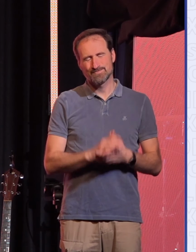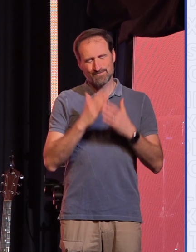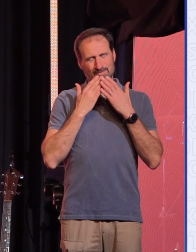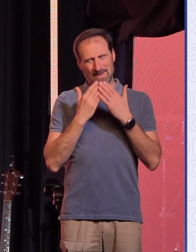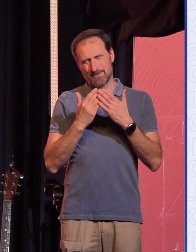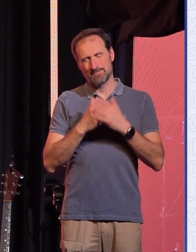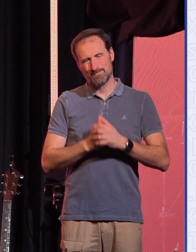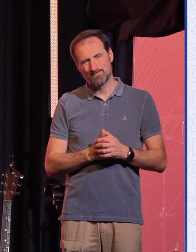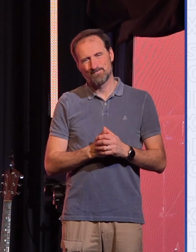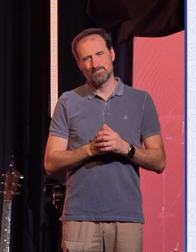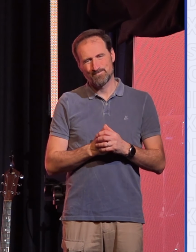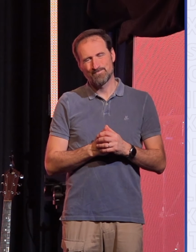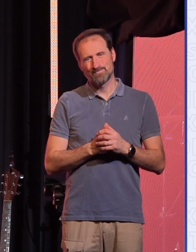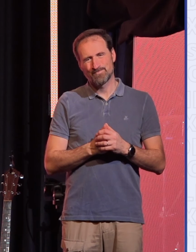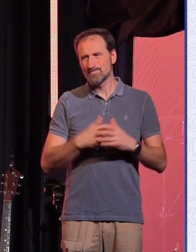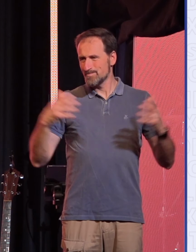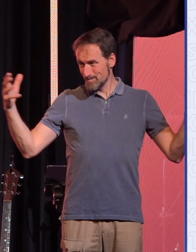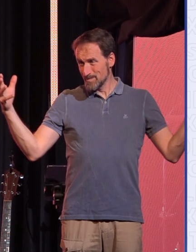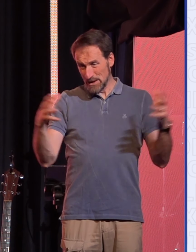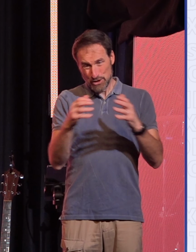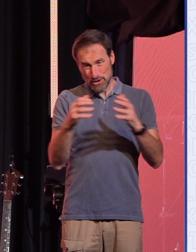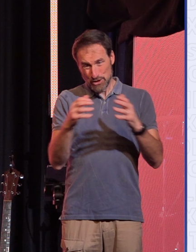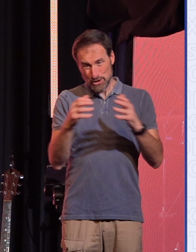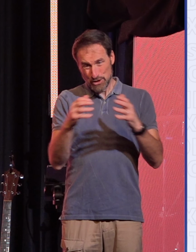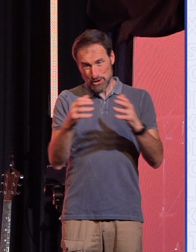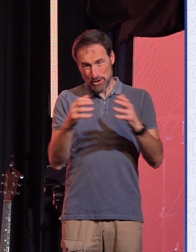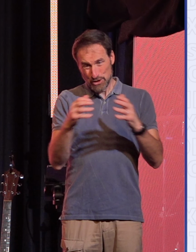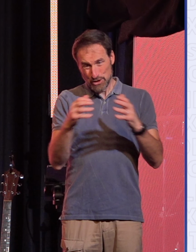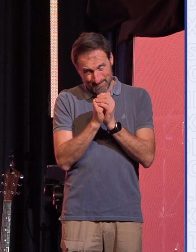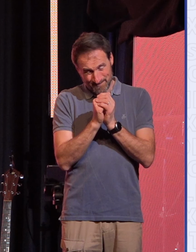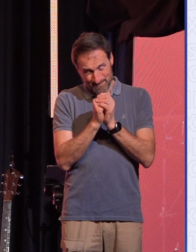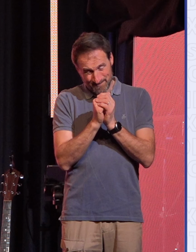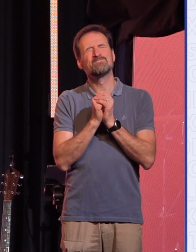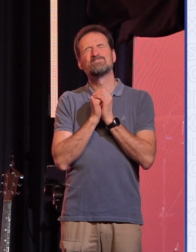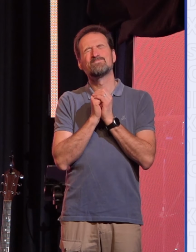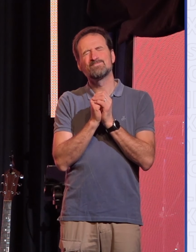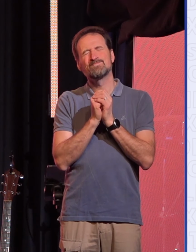Dankeschön. Lasst uns alle gemeinsam beten.